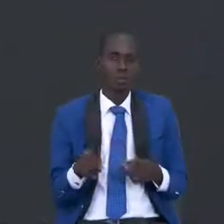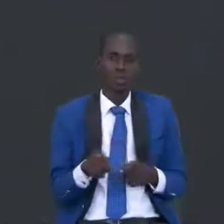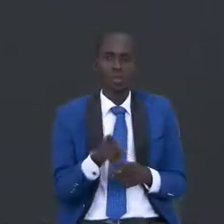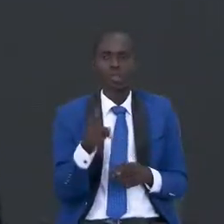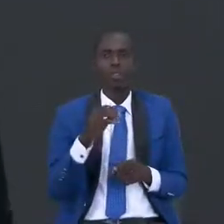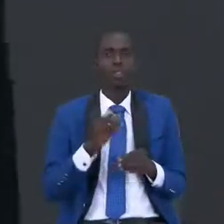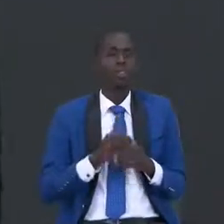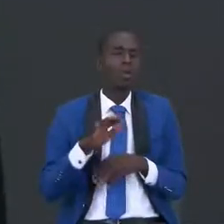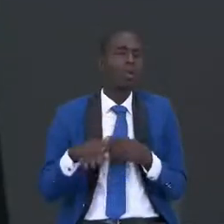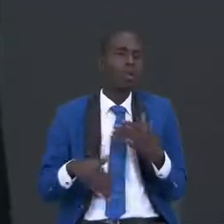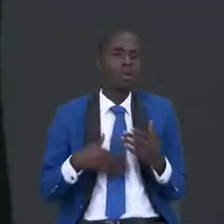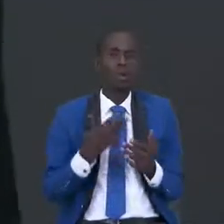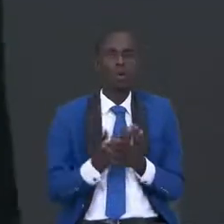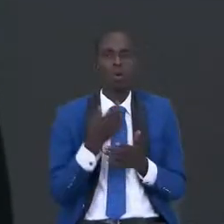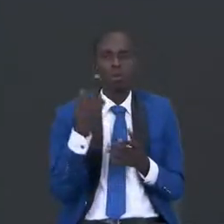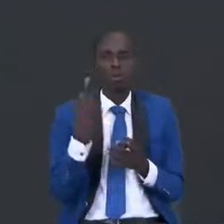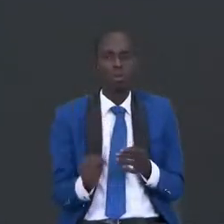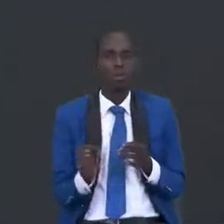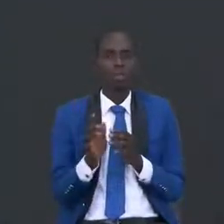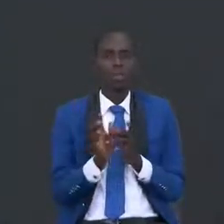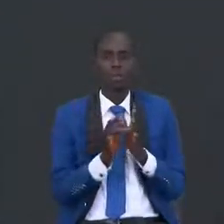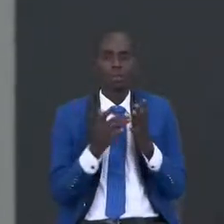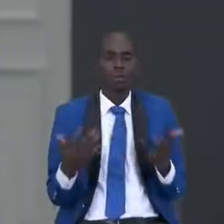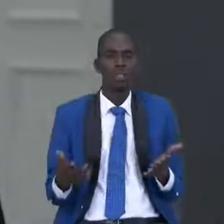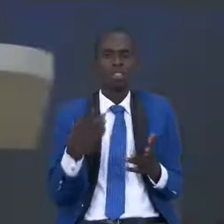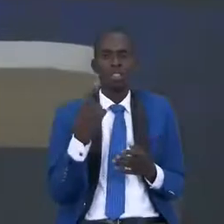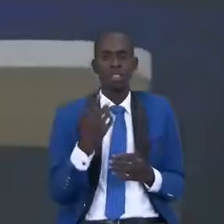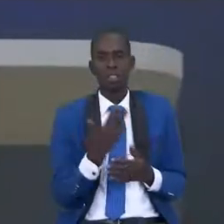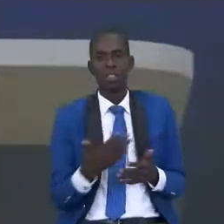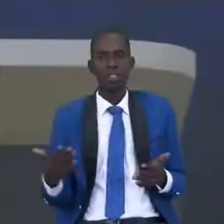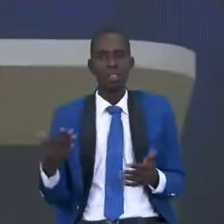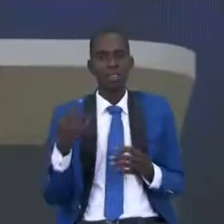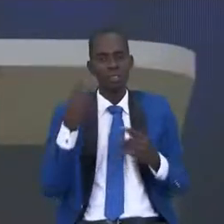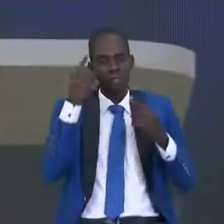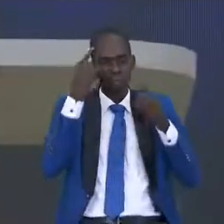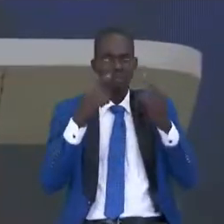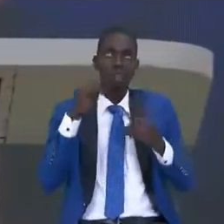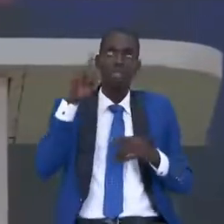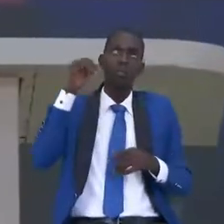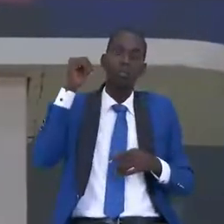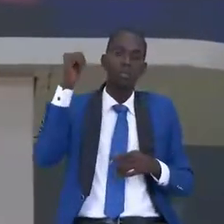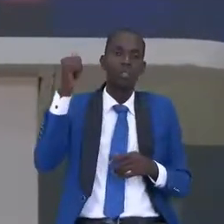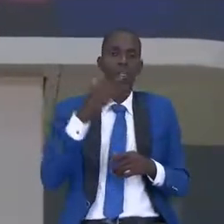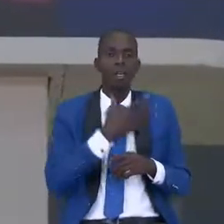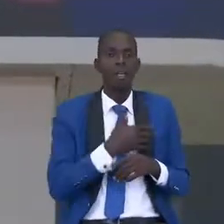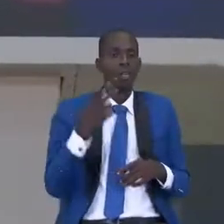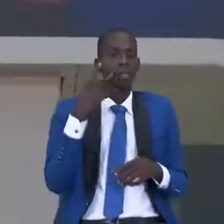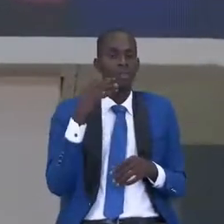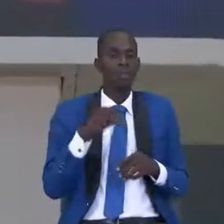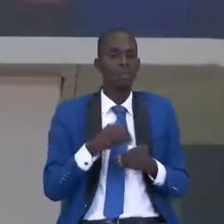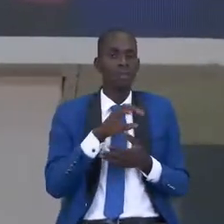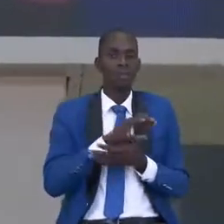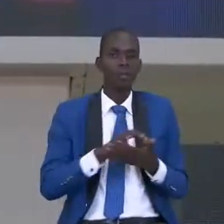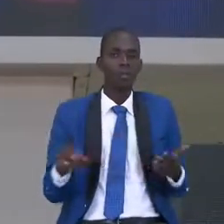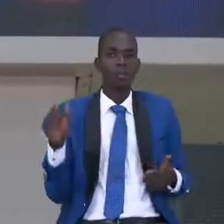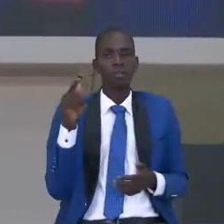expliqua dans toutes les Écritures ce qui le concernait. Et on nous dit dans